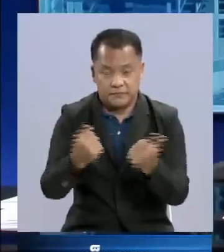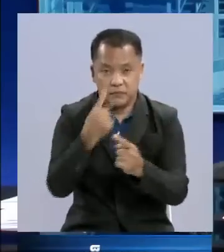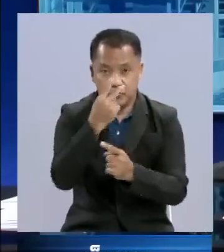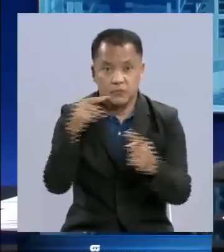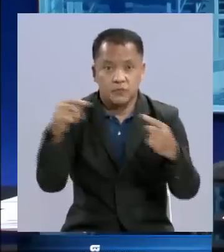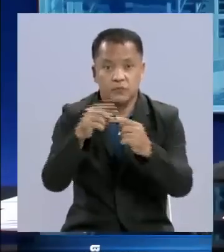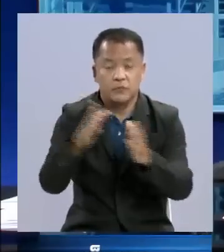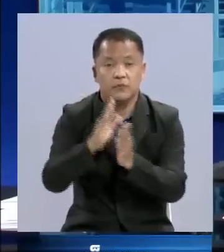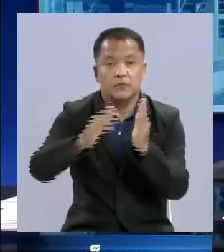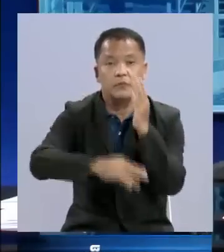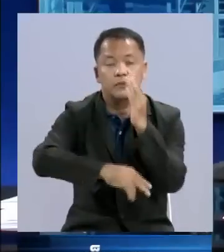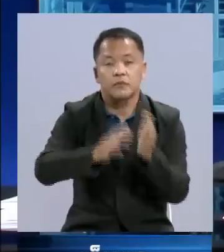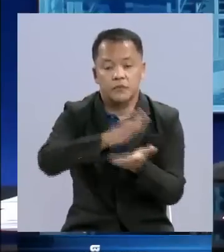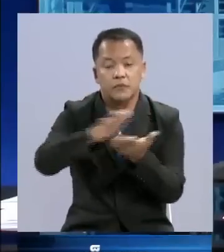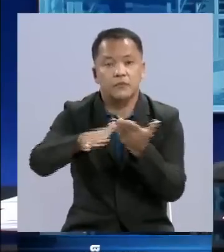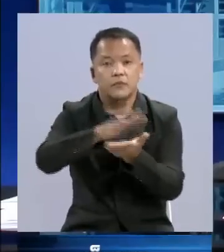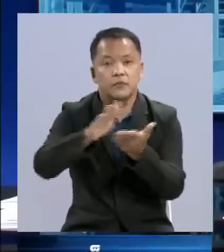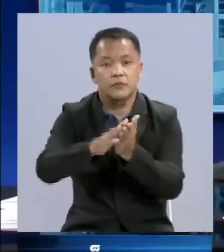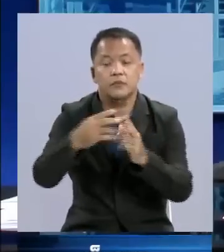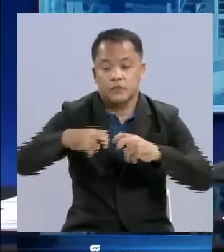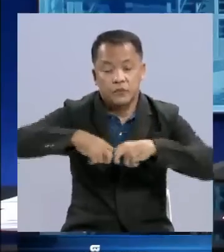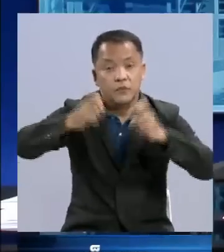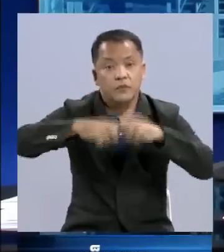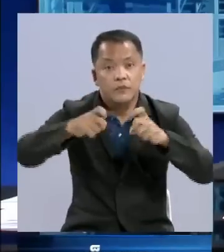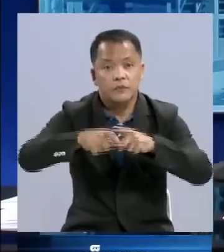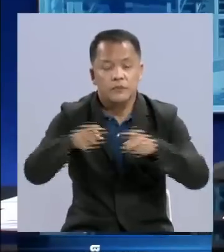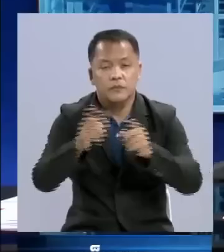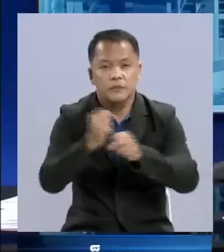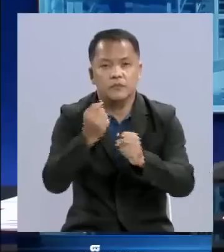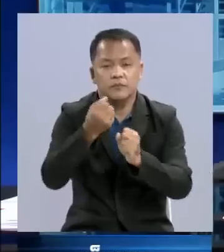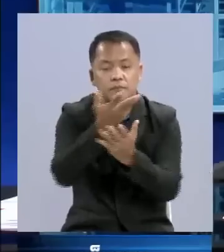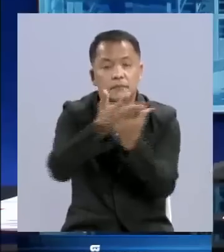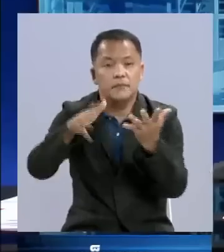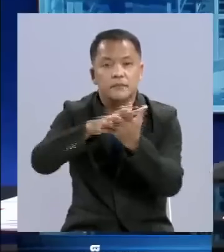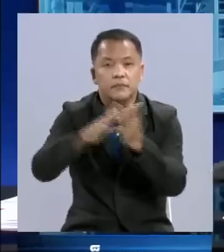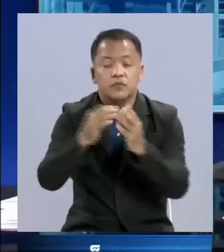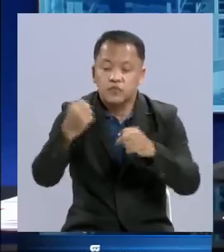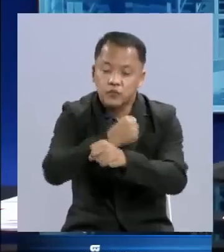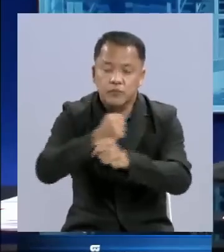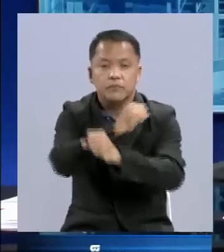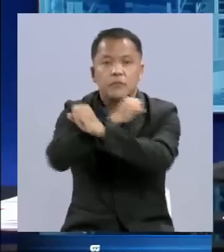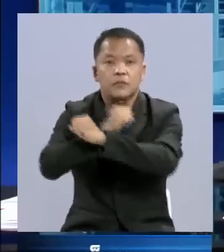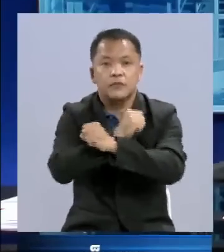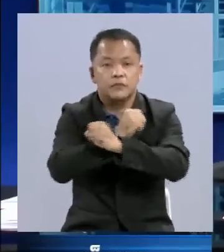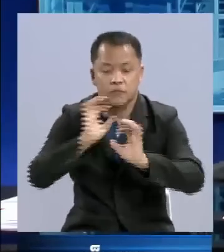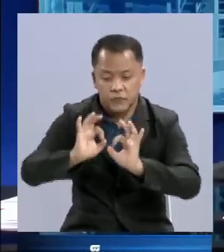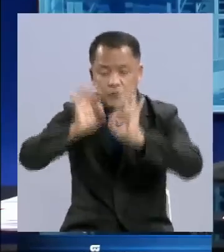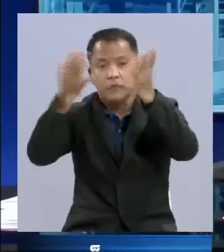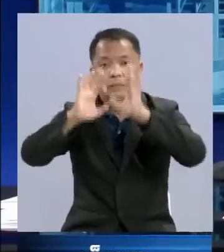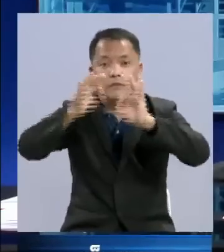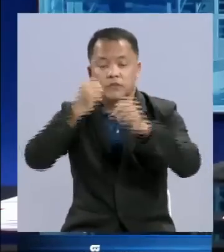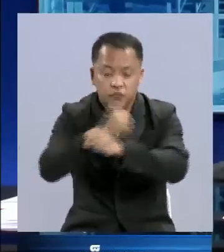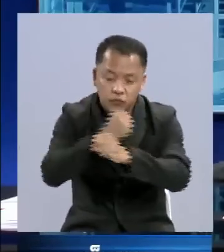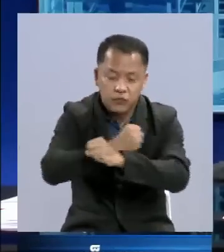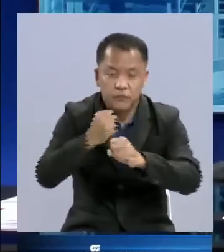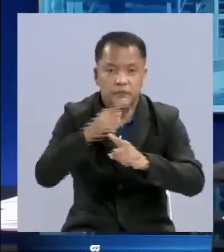ปดูบรรยากาศที่โรงเรียนหนองสนิทวิทยาที่จังหวัดสุรินทร์กันหน่อยปรากฏว่าเขาทำแผนซ้อมแผนป้องกันการเกิดอัคคีภัยนะครับซ้อม